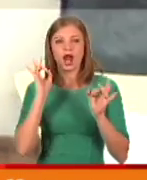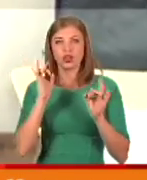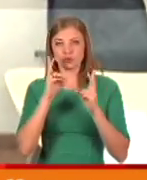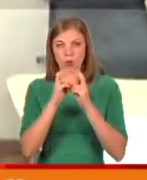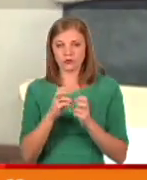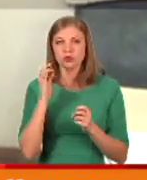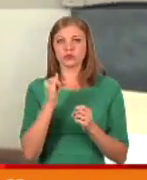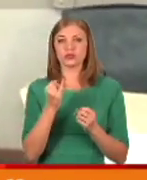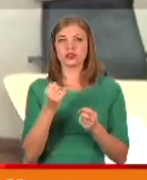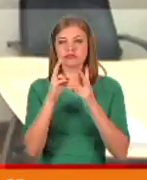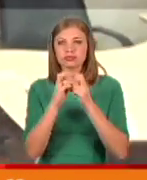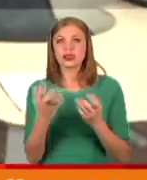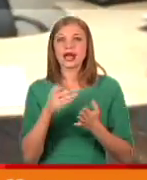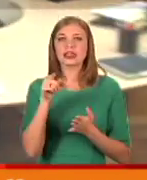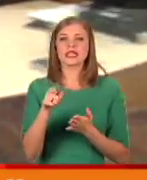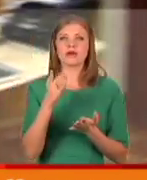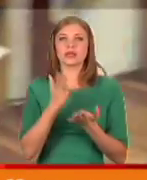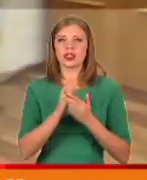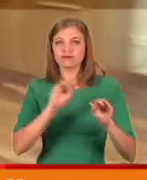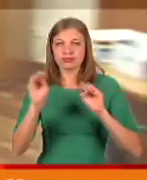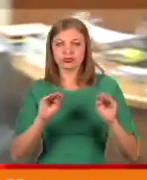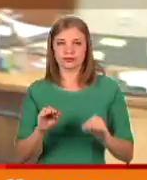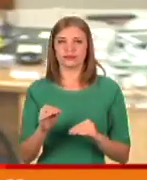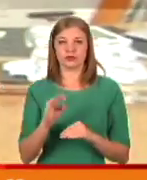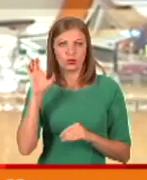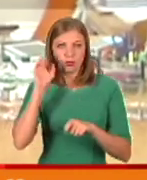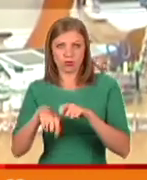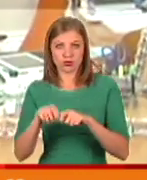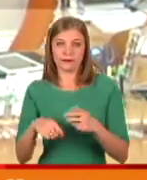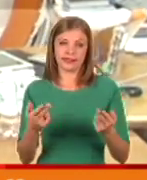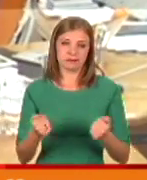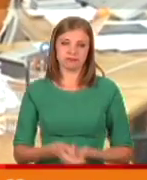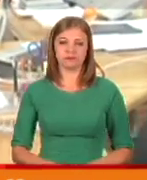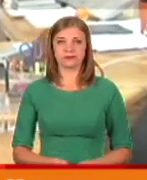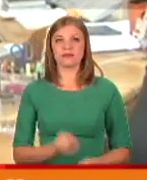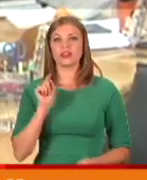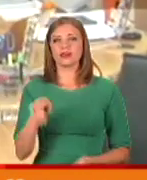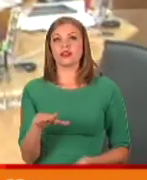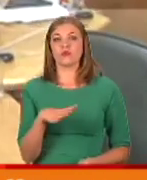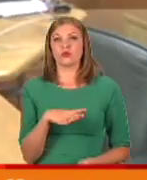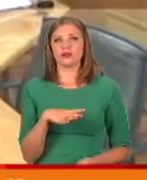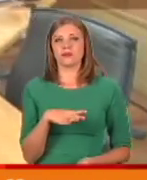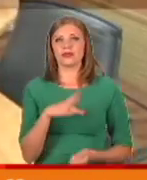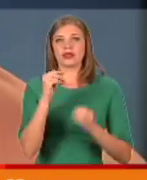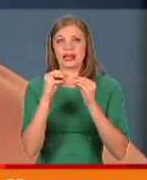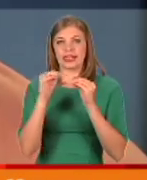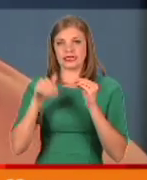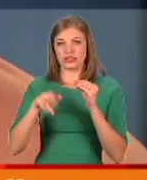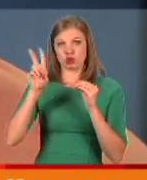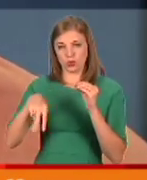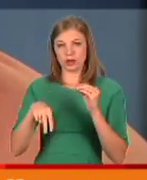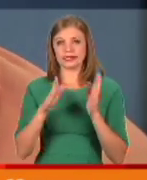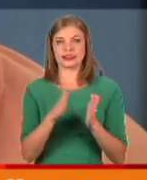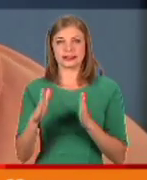дослідив, які там встановлені системи. Прослуховування? Прослуховування. Там стояла на 10 тисяч доларів